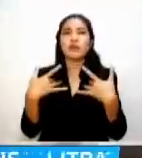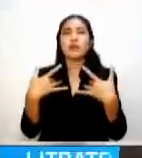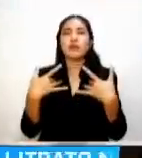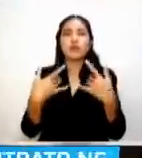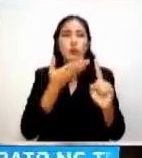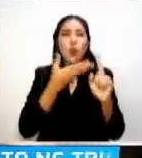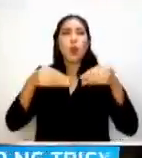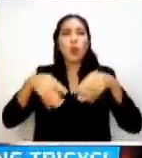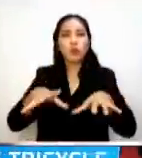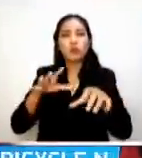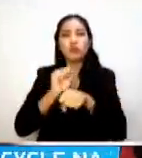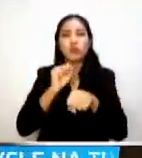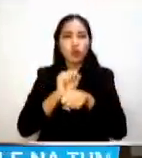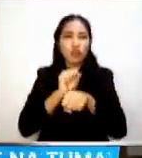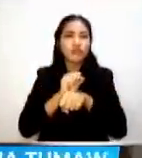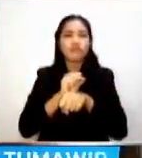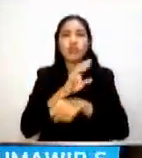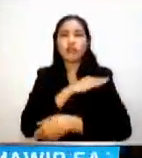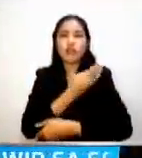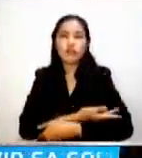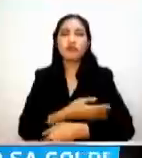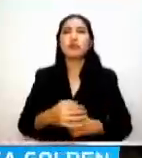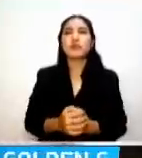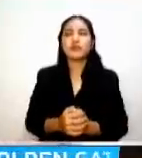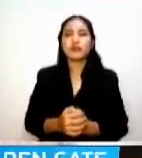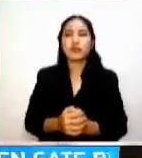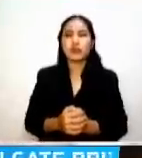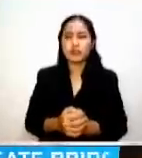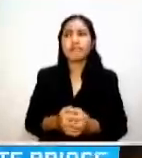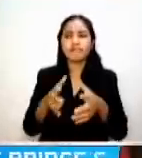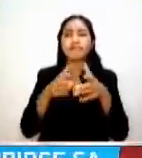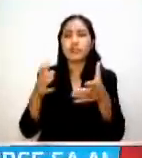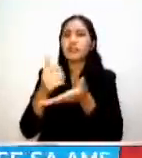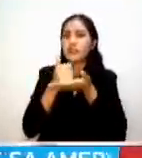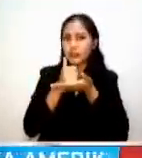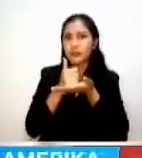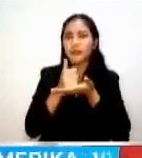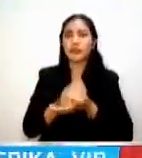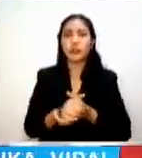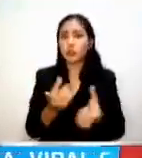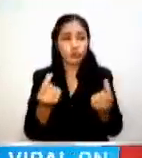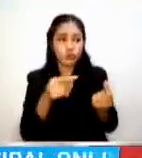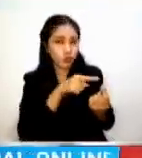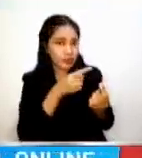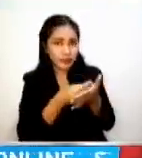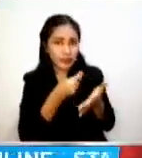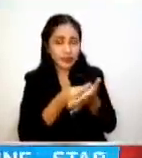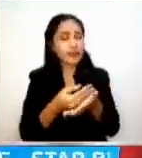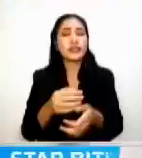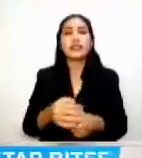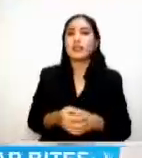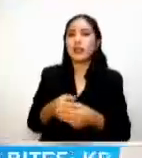anak. Malaki talagang bagay ito, makatulong na ito. So, ano ho gagawin niyo dyan? Biling bigas, ulam, gatas ng